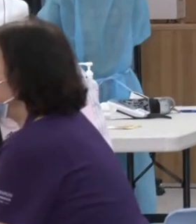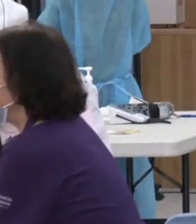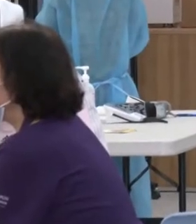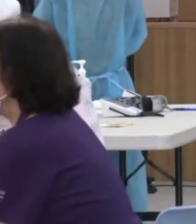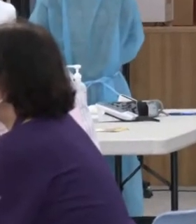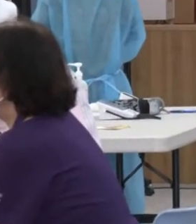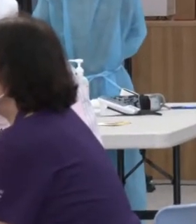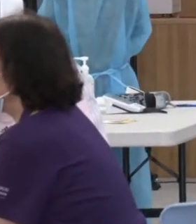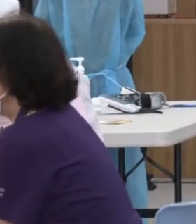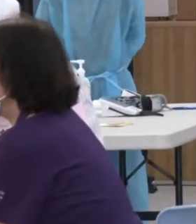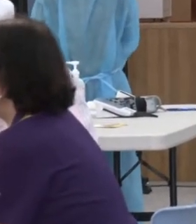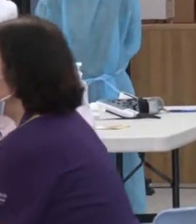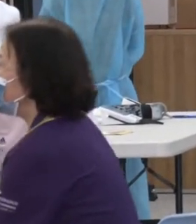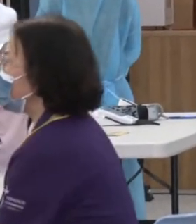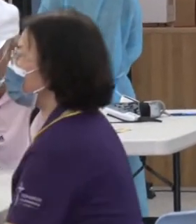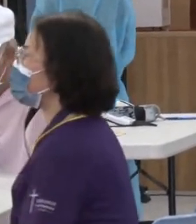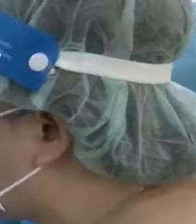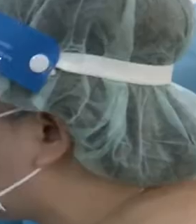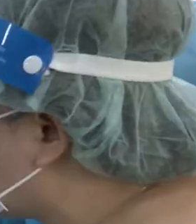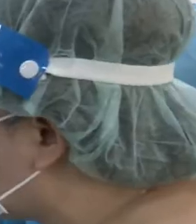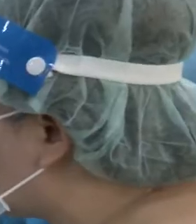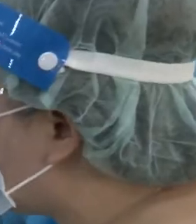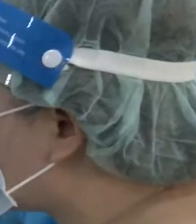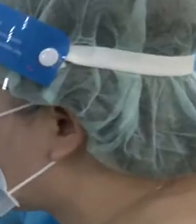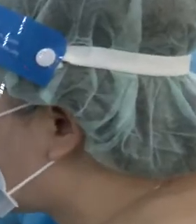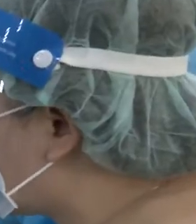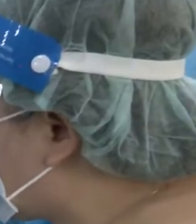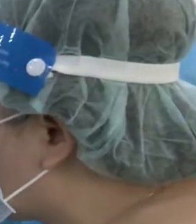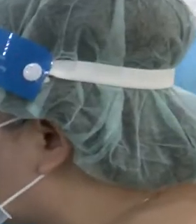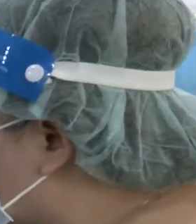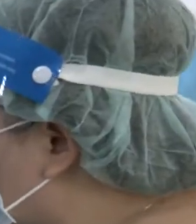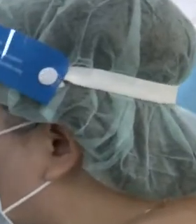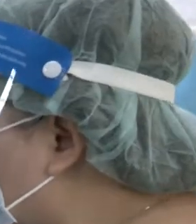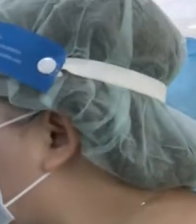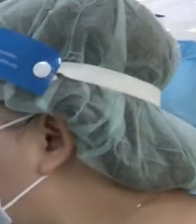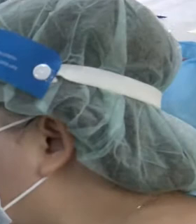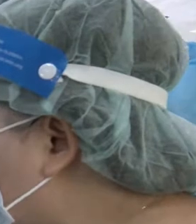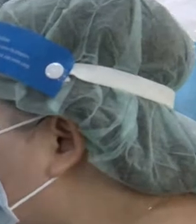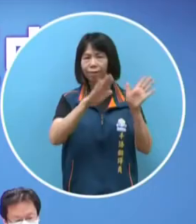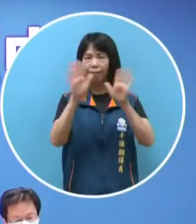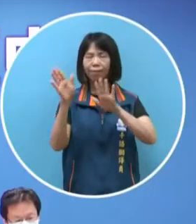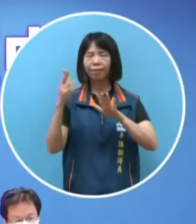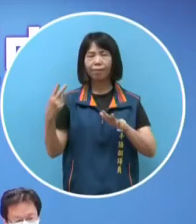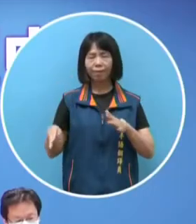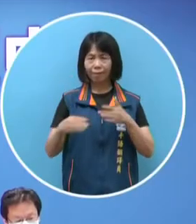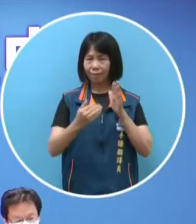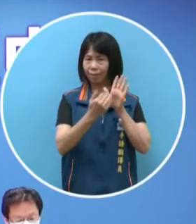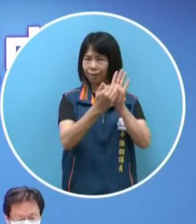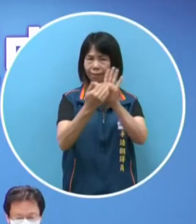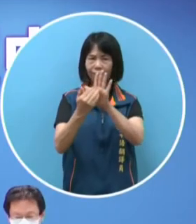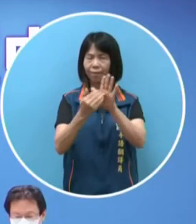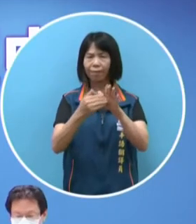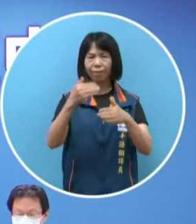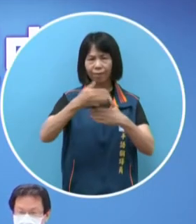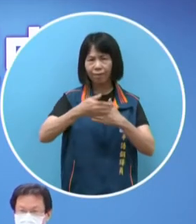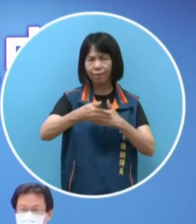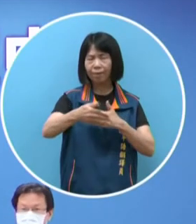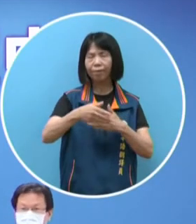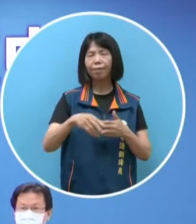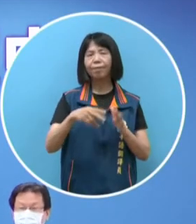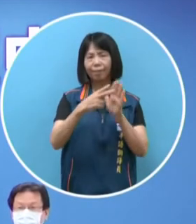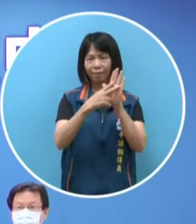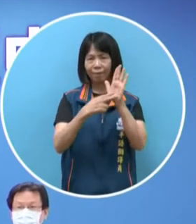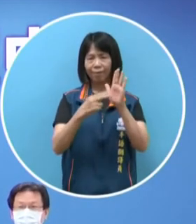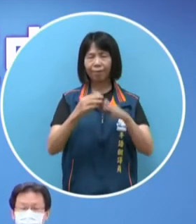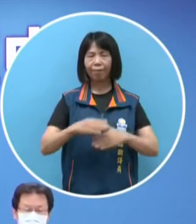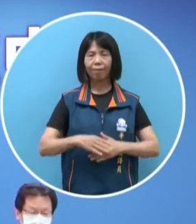外一方面，除了是感谢乡亲的配合防疫，才能够让花莲持续的零确诊，县长许正伟也特别为隔离者祈福，